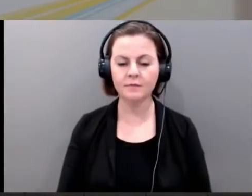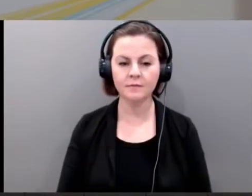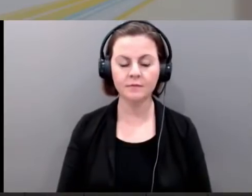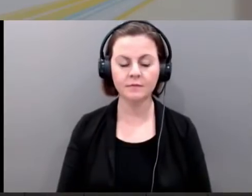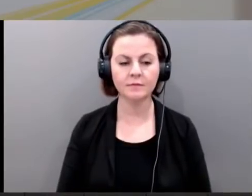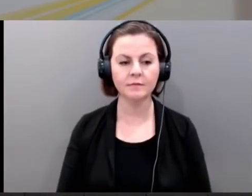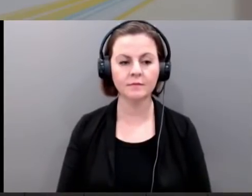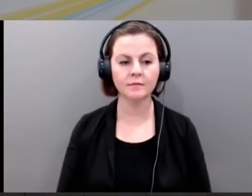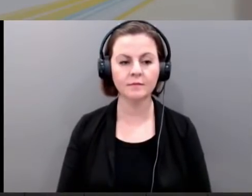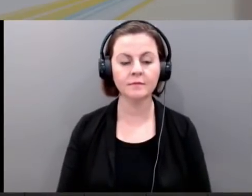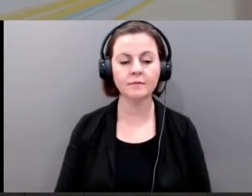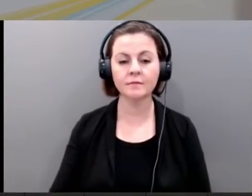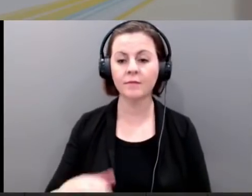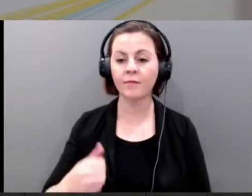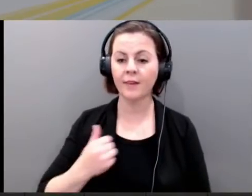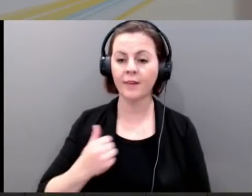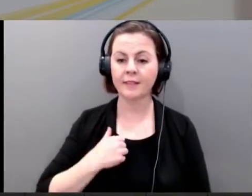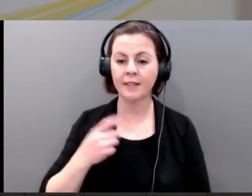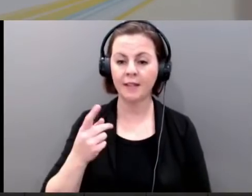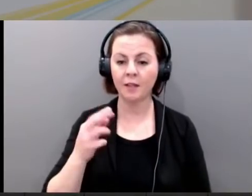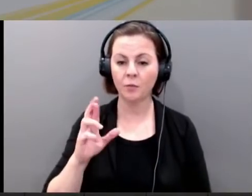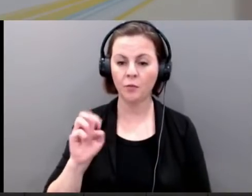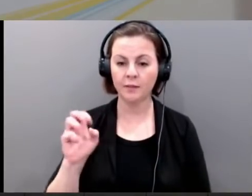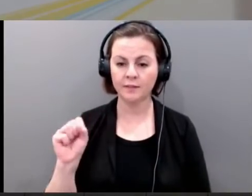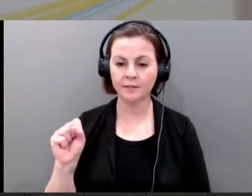Rob Drinkwater, Canadian Press.